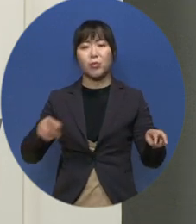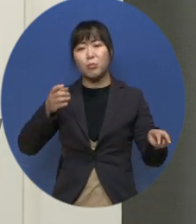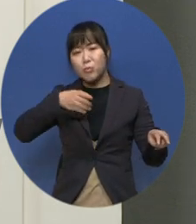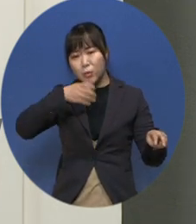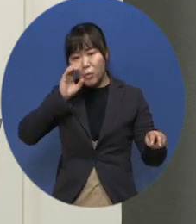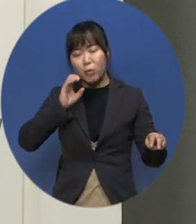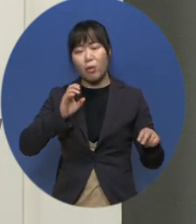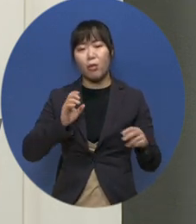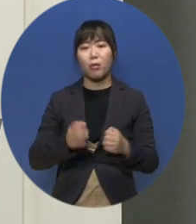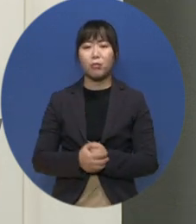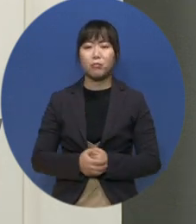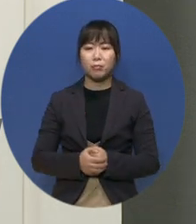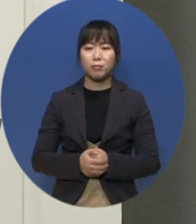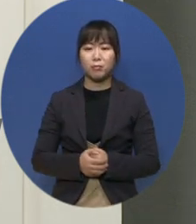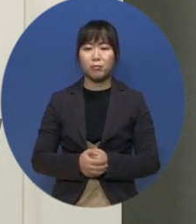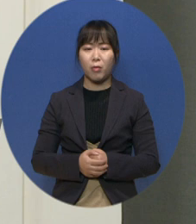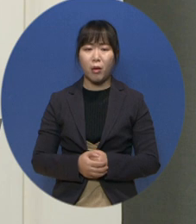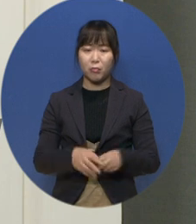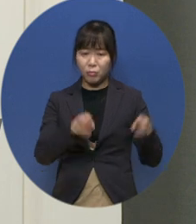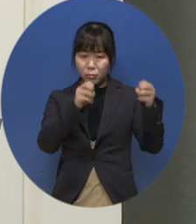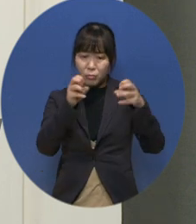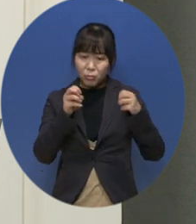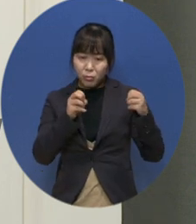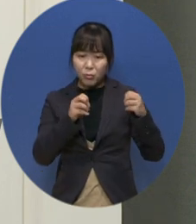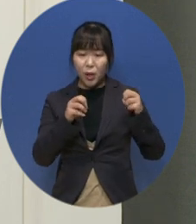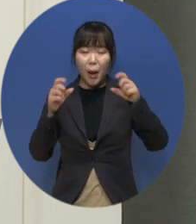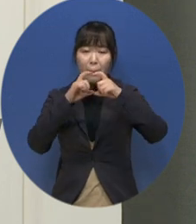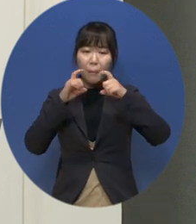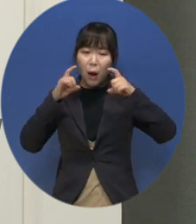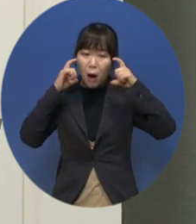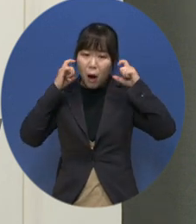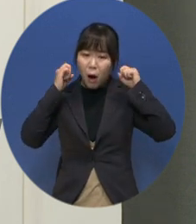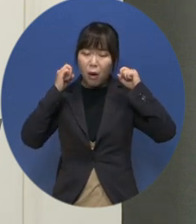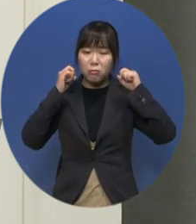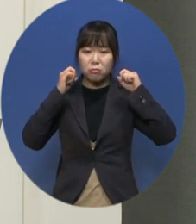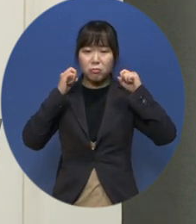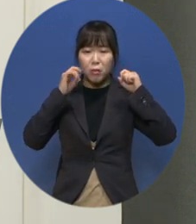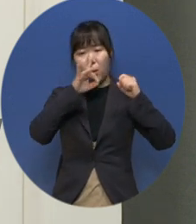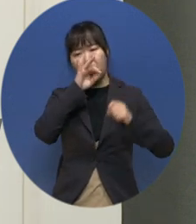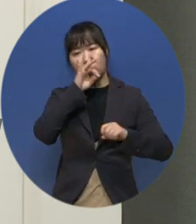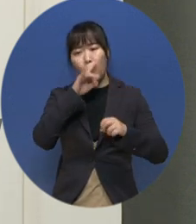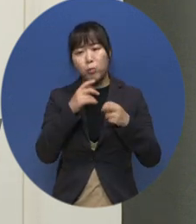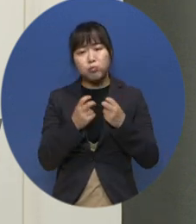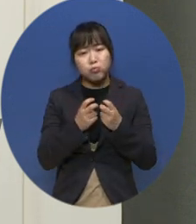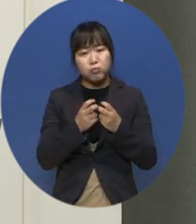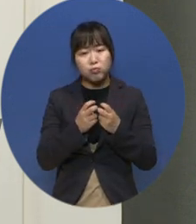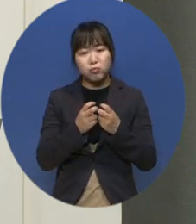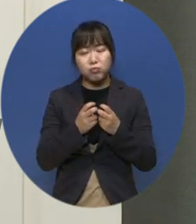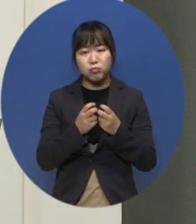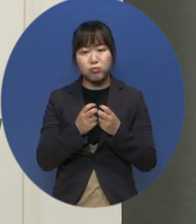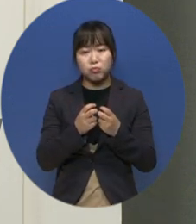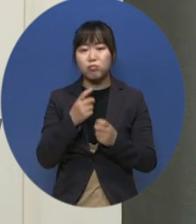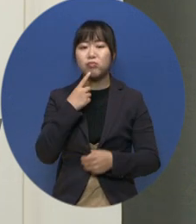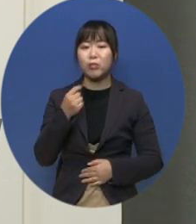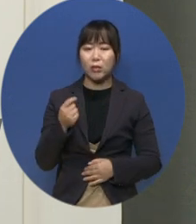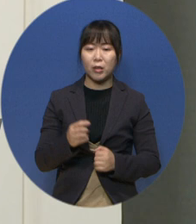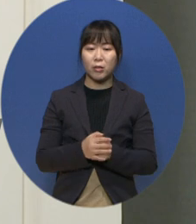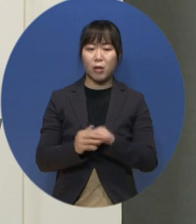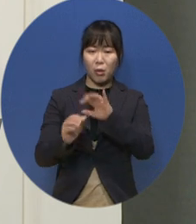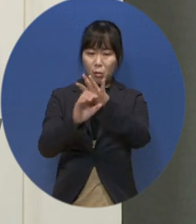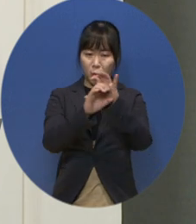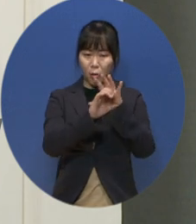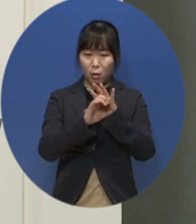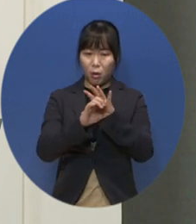물도 마셔야 하고 뭐 말도 해야 하고 그건 마스크를 쓸 수가 없어요. 그렇죠? 네, 그렇죠. 그럴 때 그